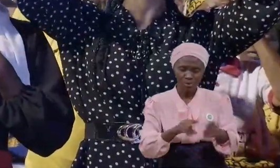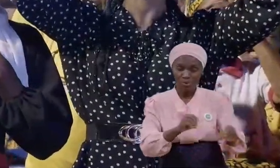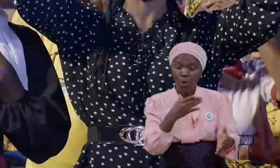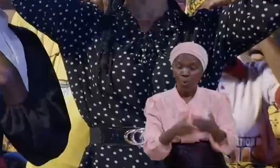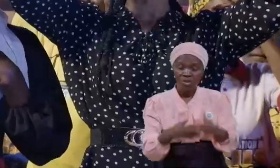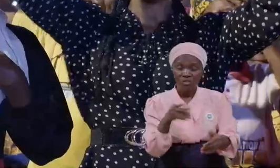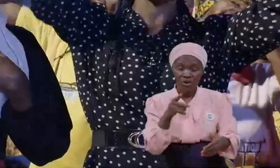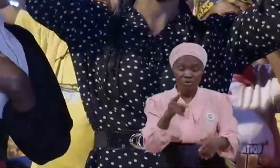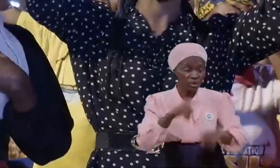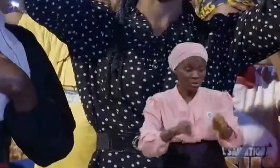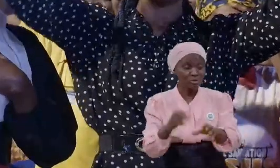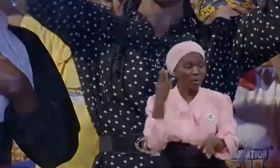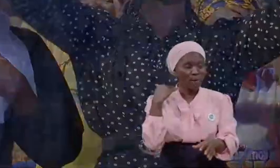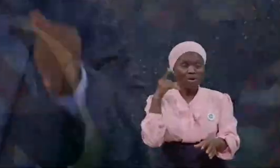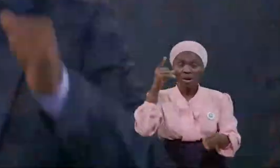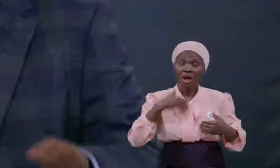guéri.